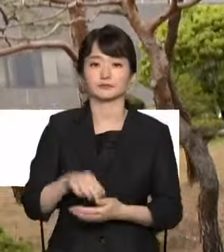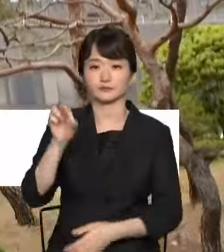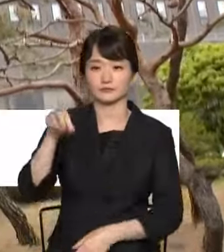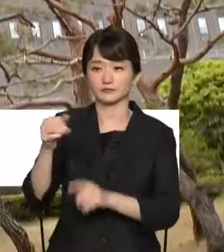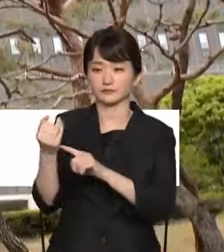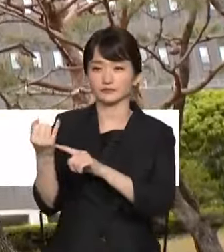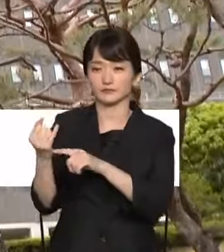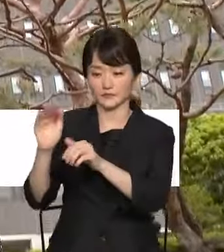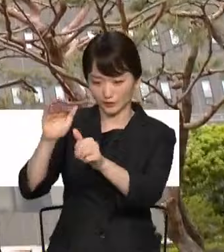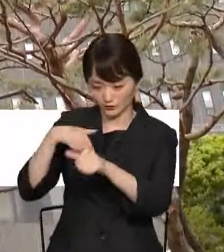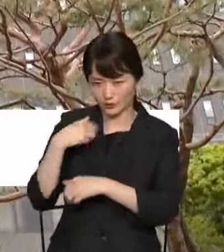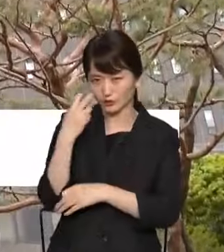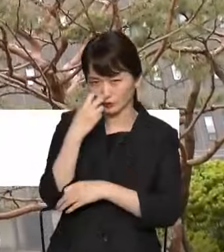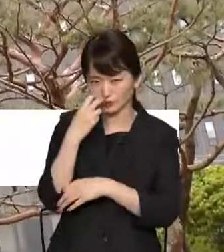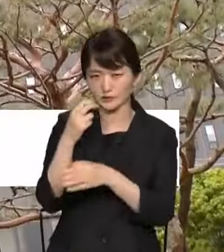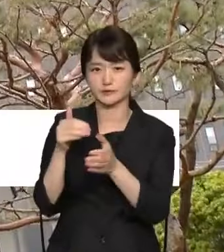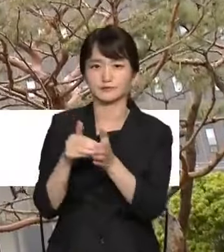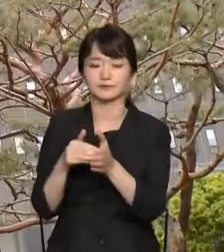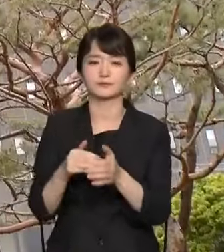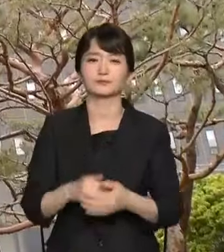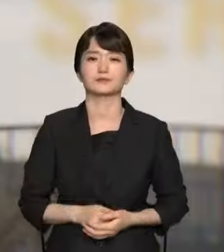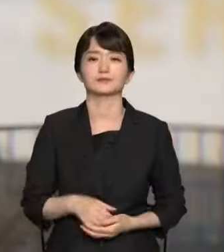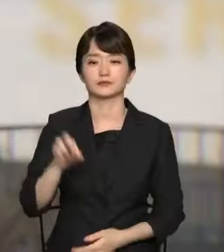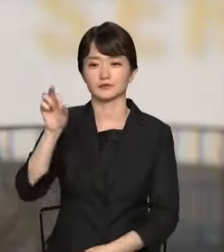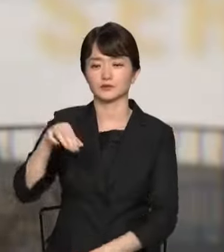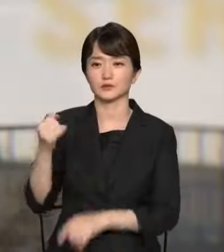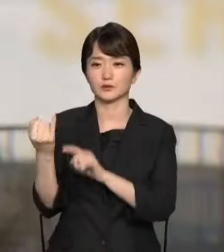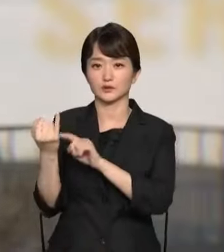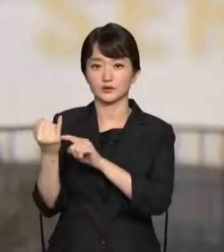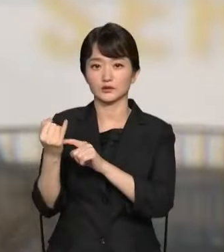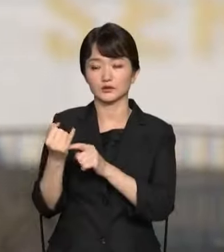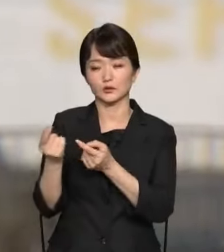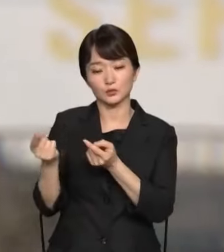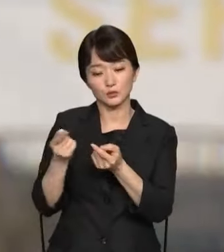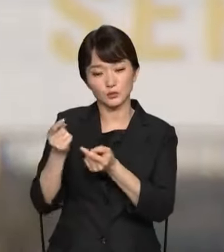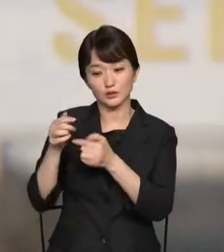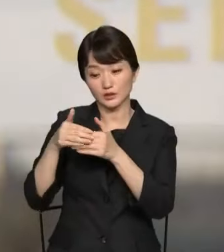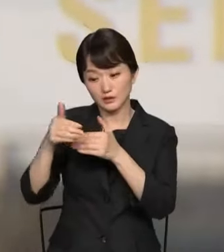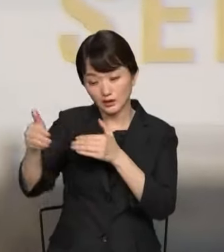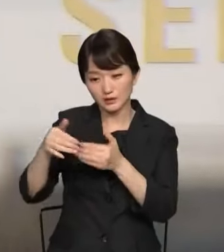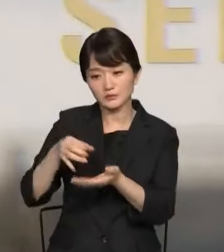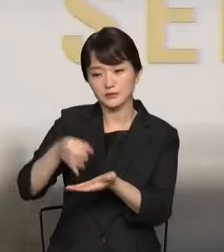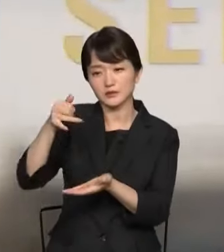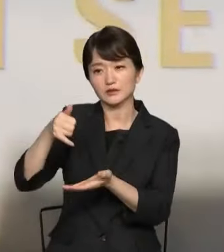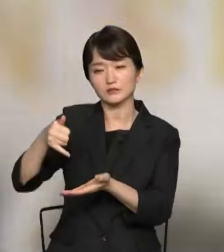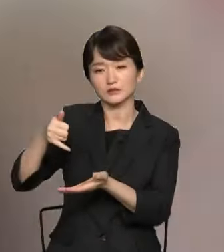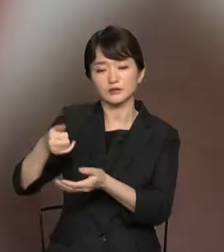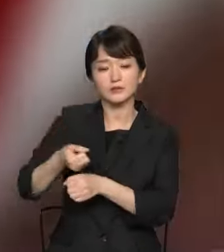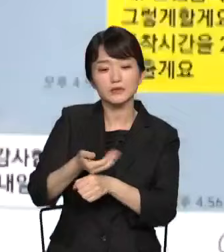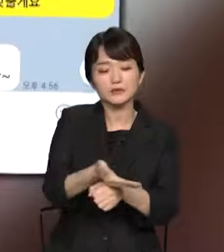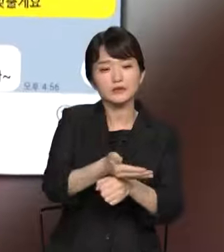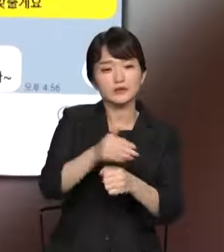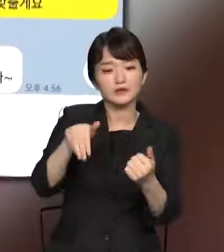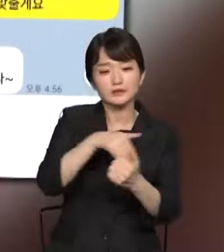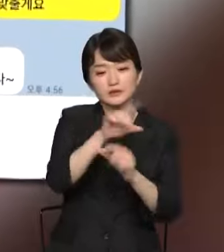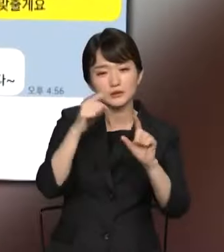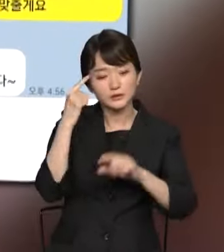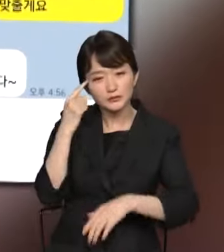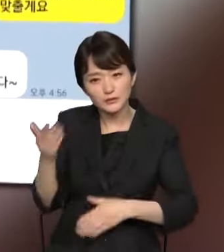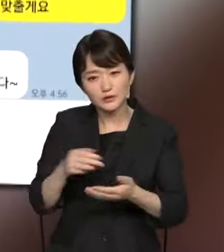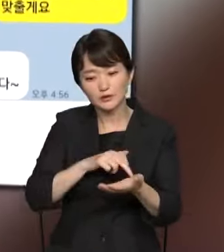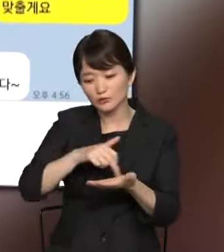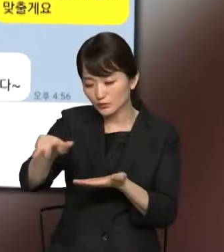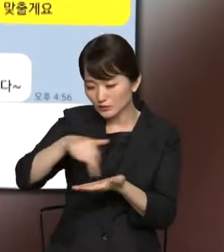불러 조사한 것으로 파악됐습니다 유시를 상대로 조율 과정과 명품백 전달 상황에 대해 묻고 문자 등 관련자료도